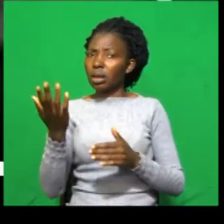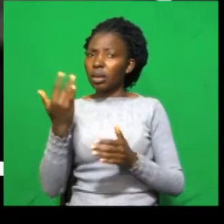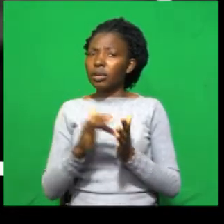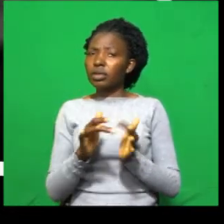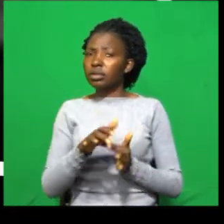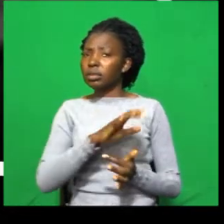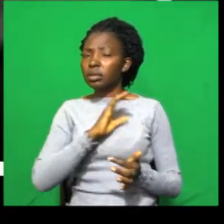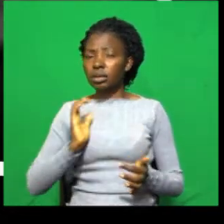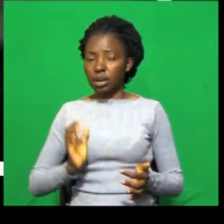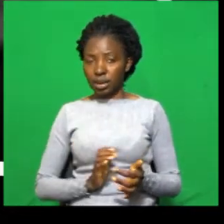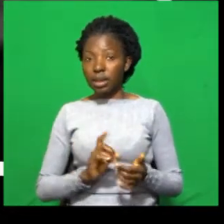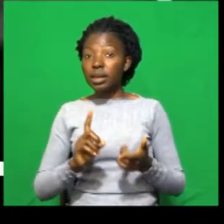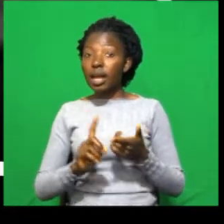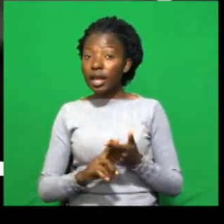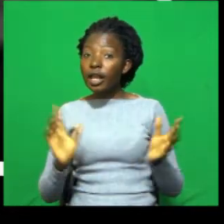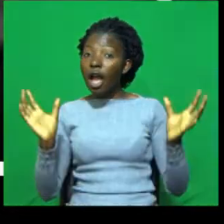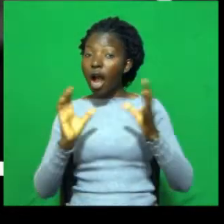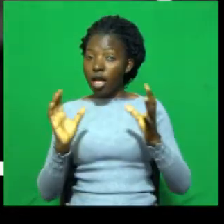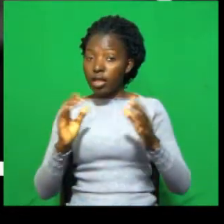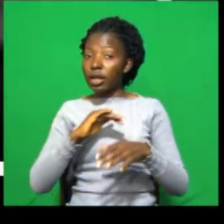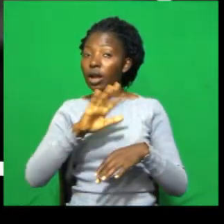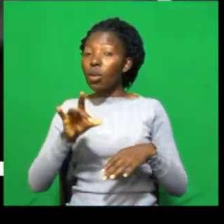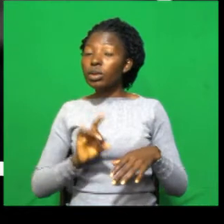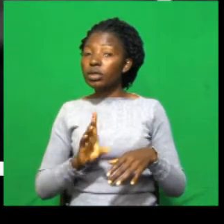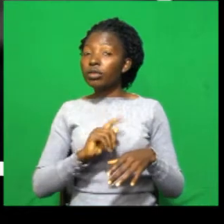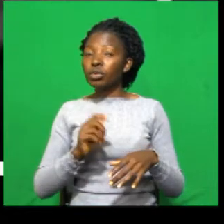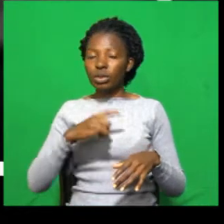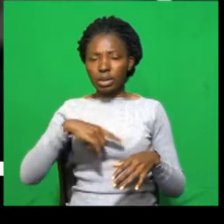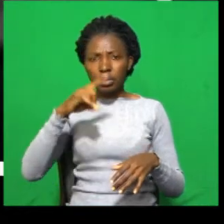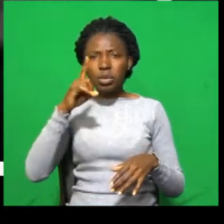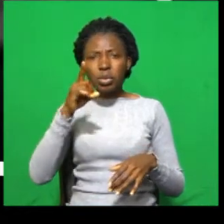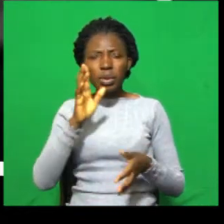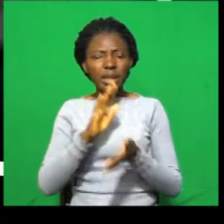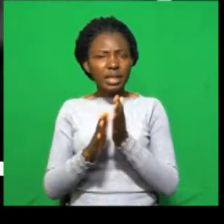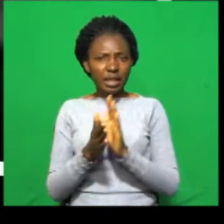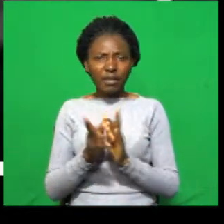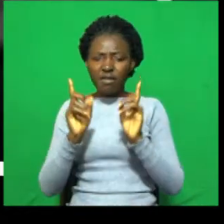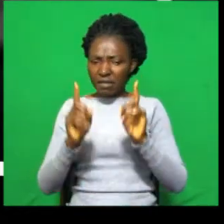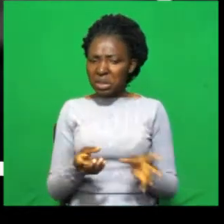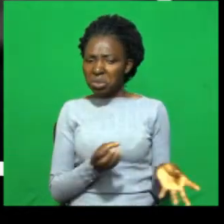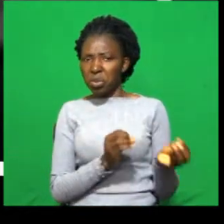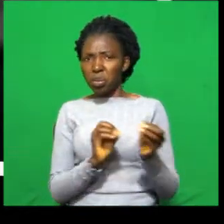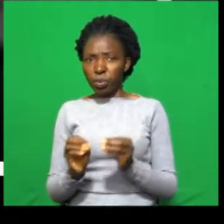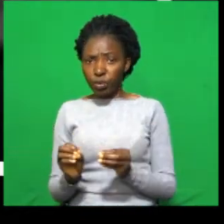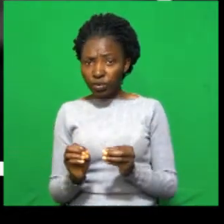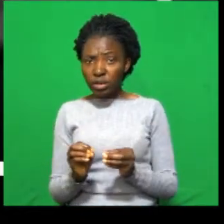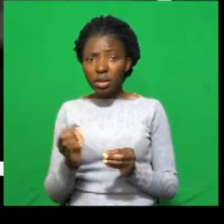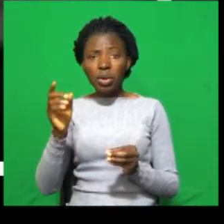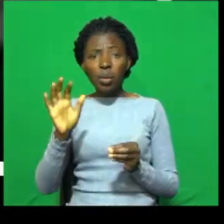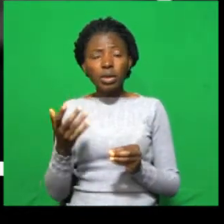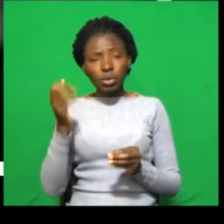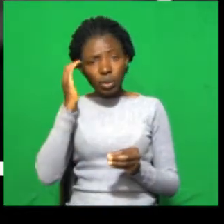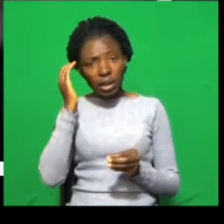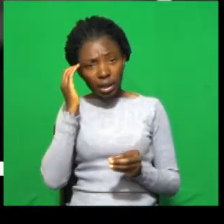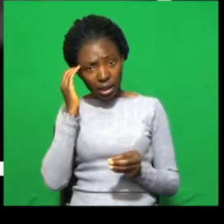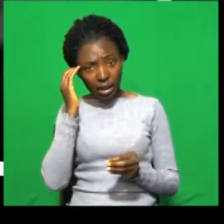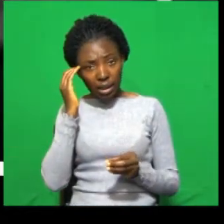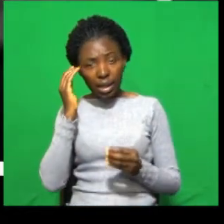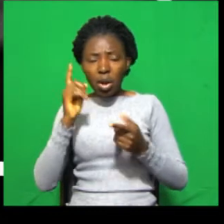Kristu nokuvungana kwedu kwaari, kuti murege kukurumidza kuzununguswa pakufunga kwenyu,